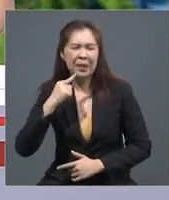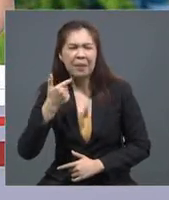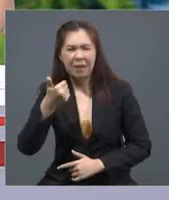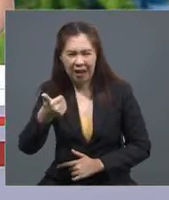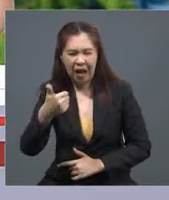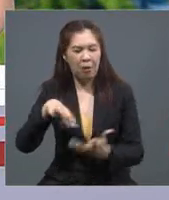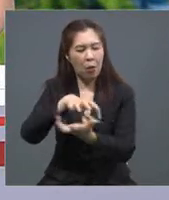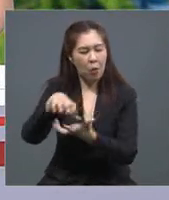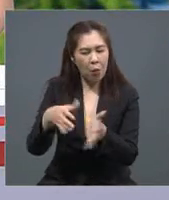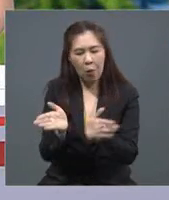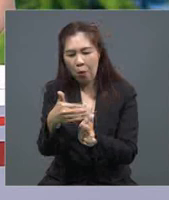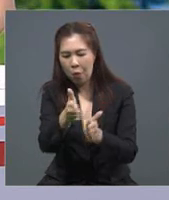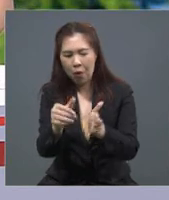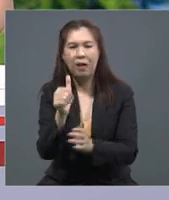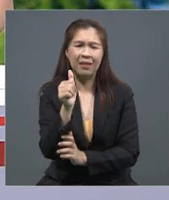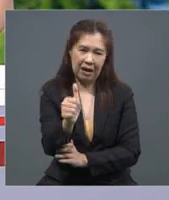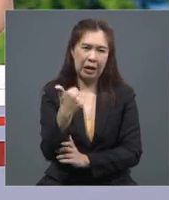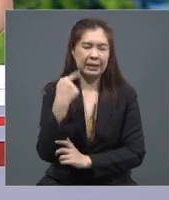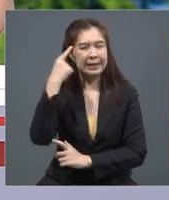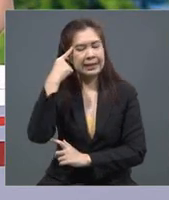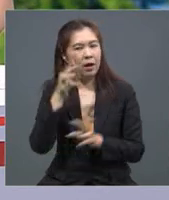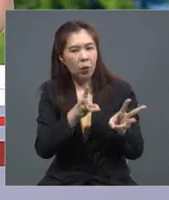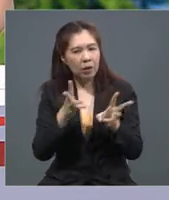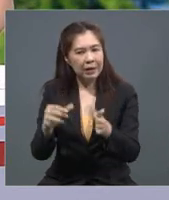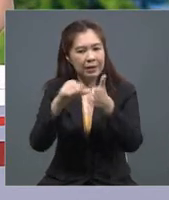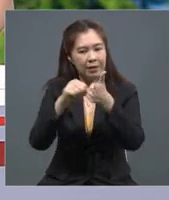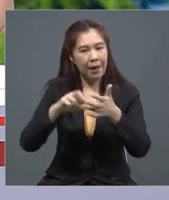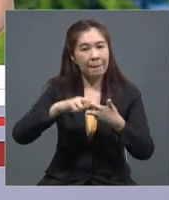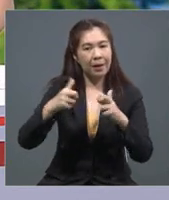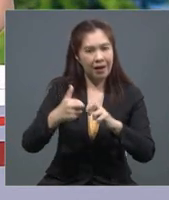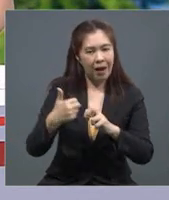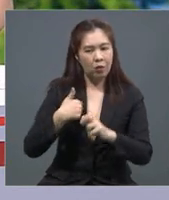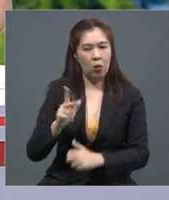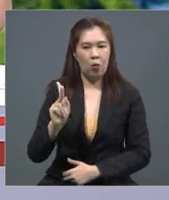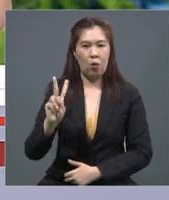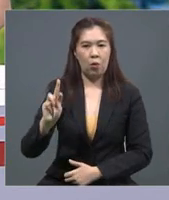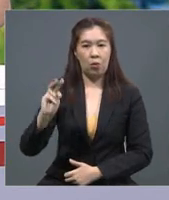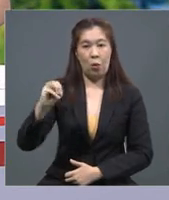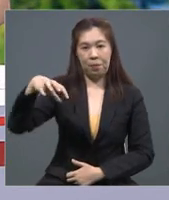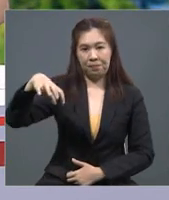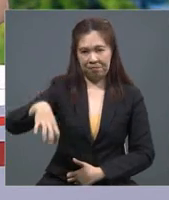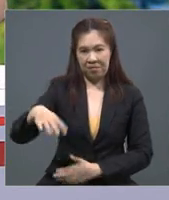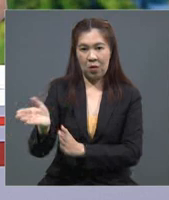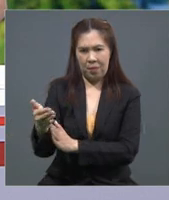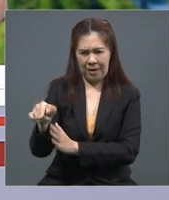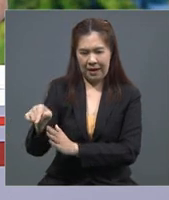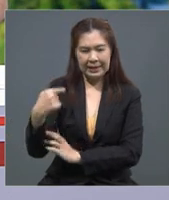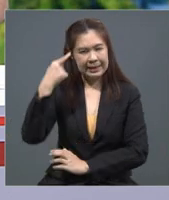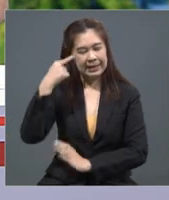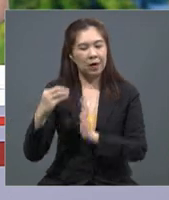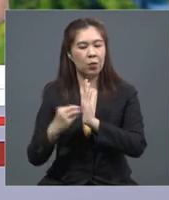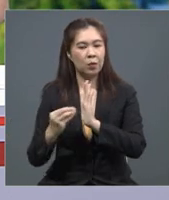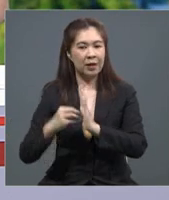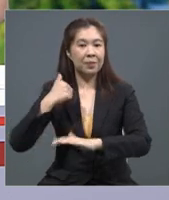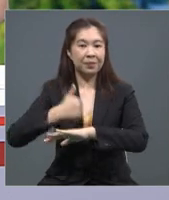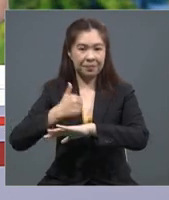ด้วยเนี่ยนะฮะหลายคนก็พยายามที่จะคิดวิธีในการแก้ไขปัญหาโดยเฉพาะกรมประมงทางผู้ว่ากรุงเทพมหานครก็มีการ